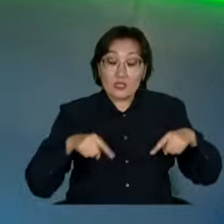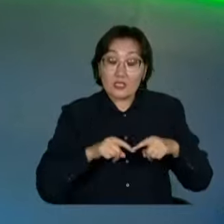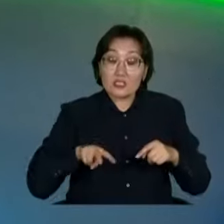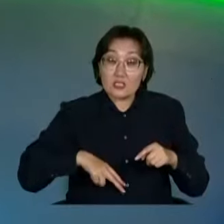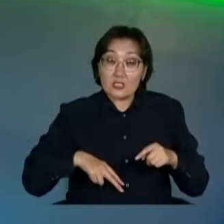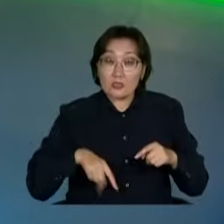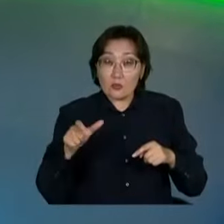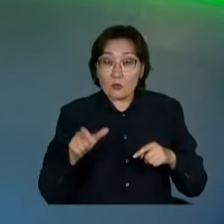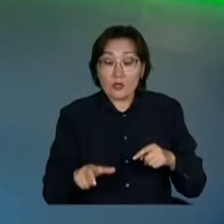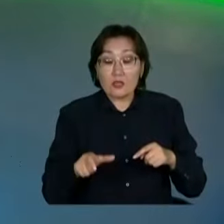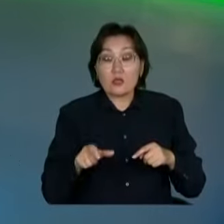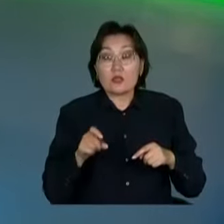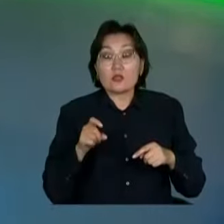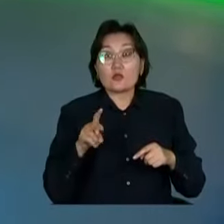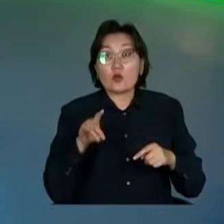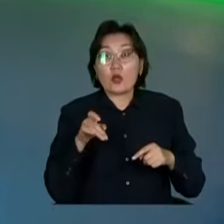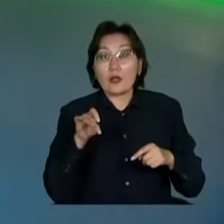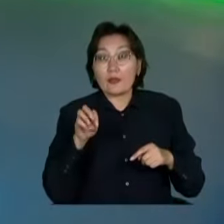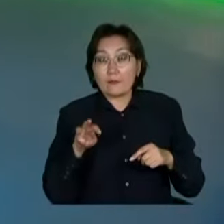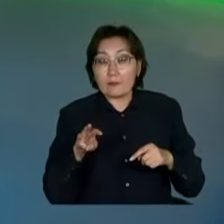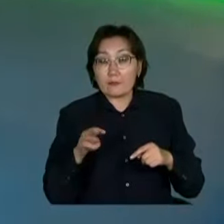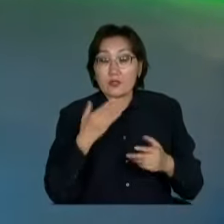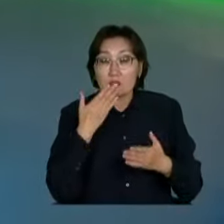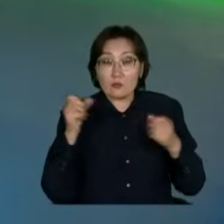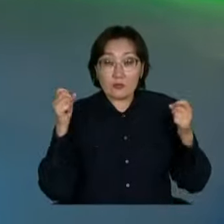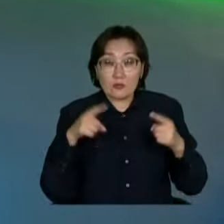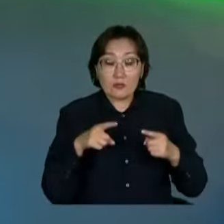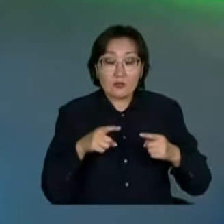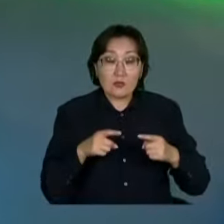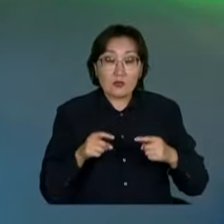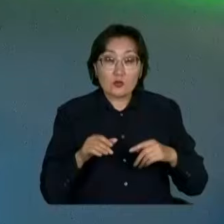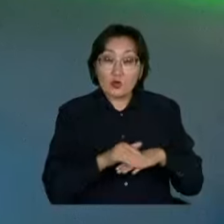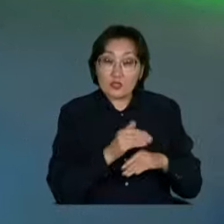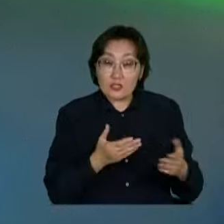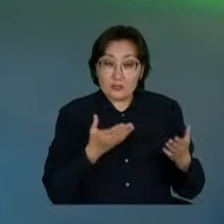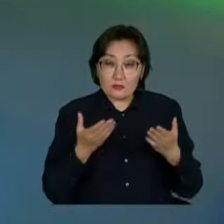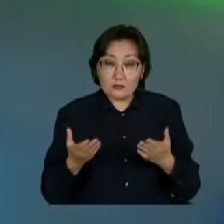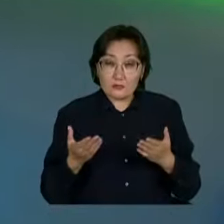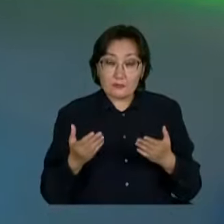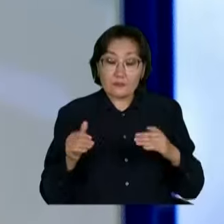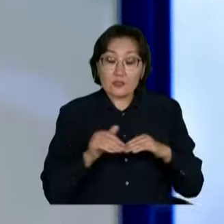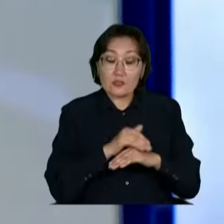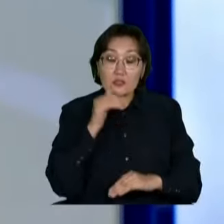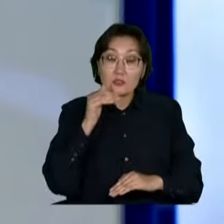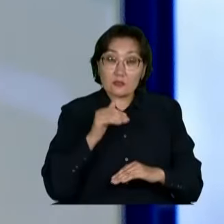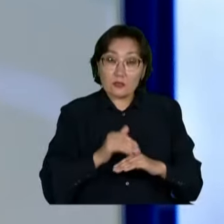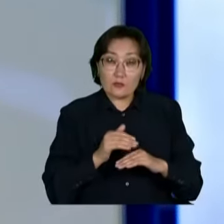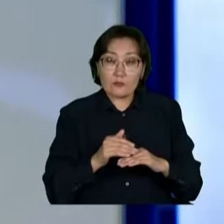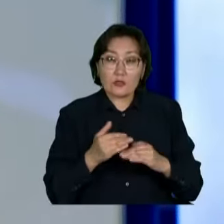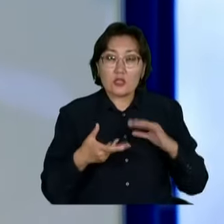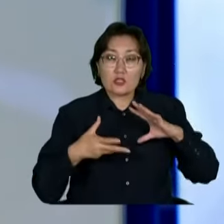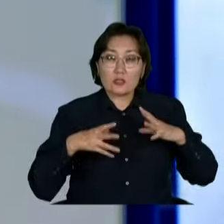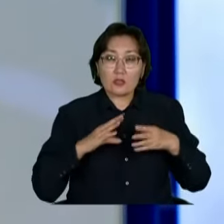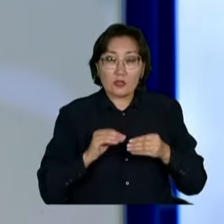директоры Нұрғайым Дүйсенбаевадан сұрап білсек. Нұрғайым Тоқанқызы, қош келдіңіз. Кеш жарық. Жақсы,